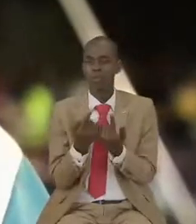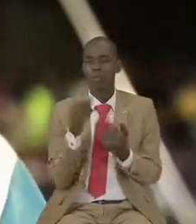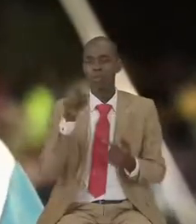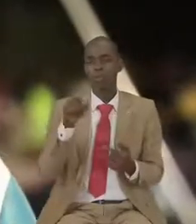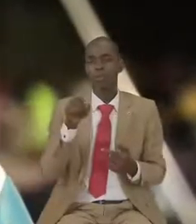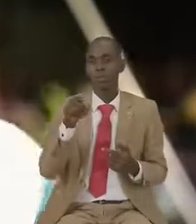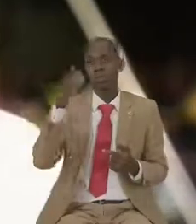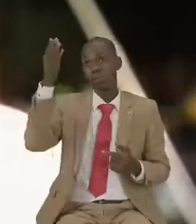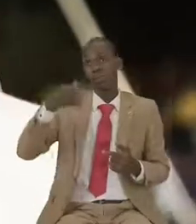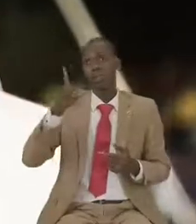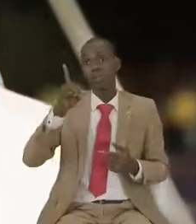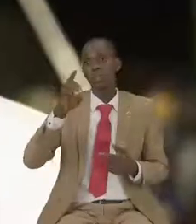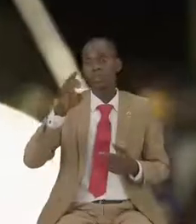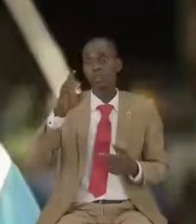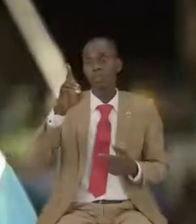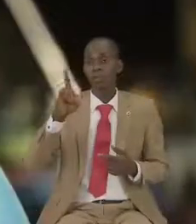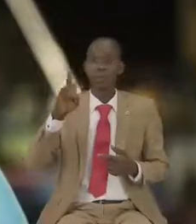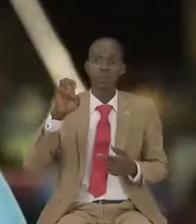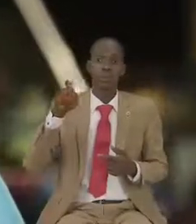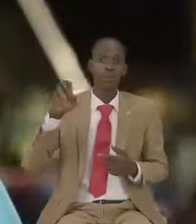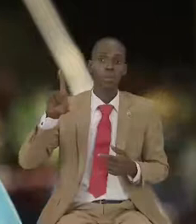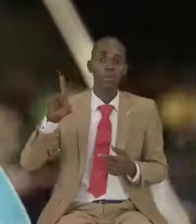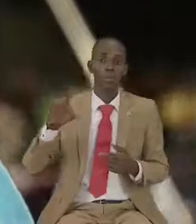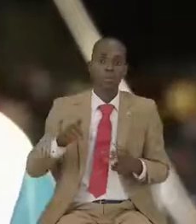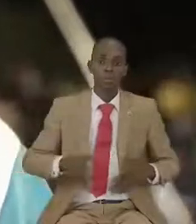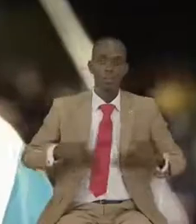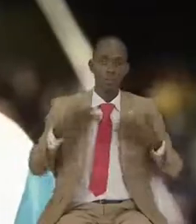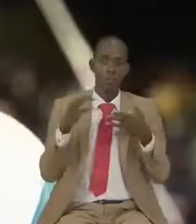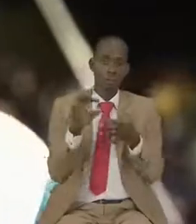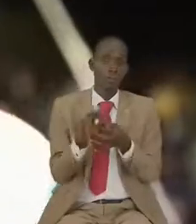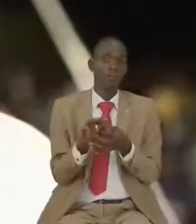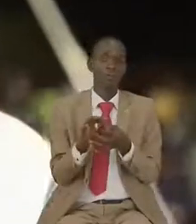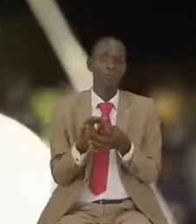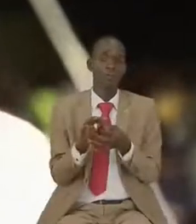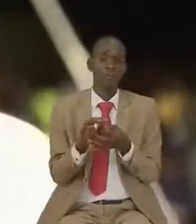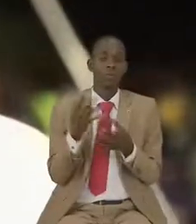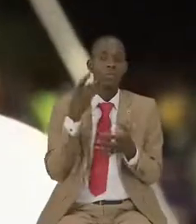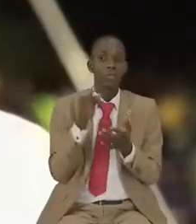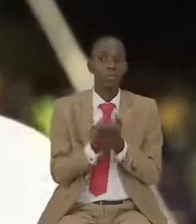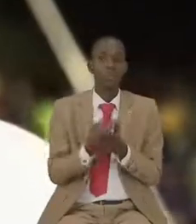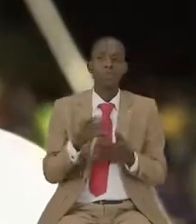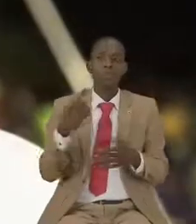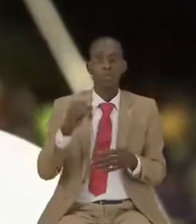les coordonnées exactes. Faut pas mentir.